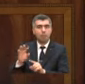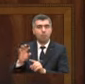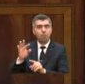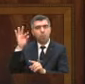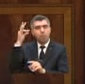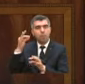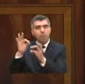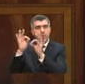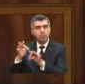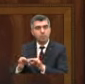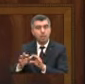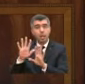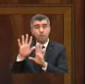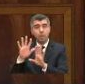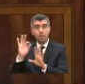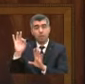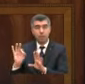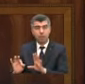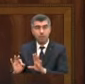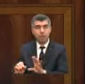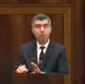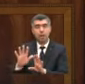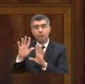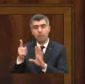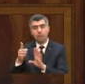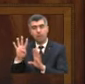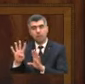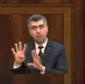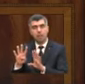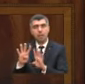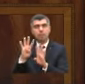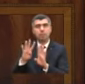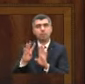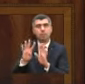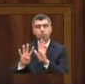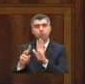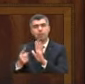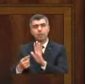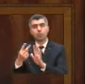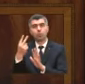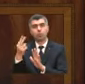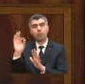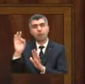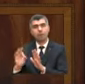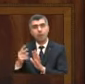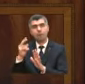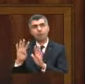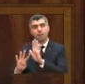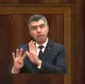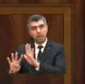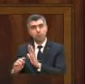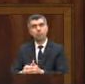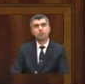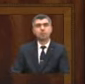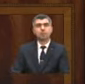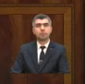للتخطيط، من 10% ل 10.4% 9.8% 9.2% سنة